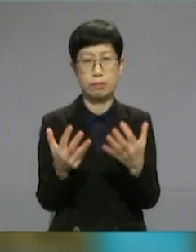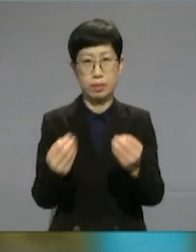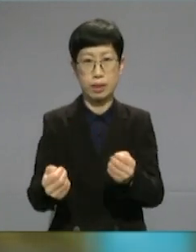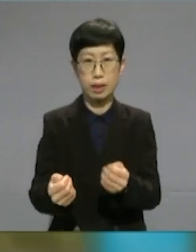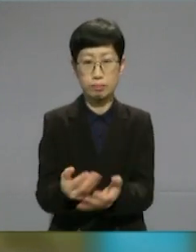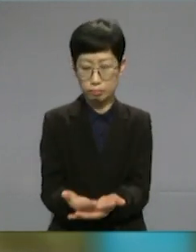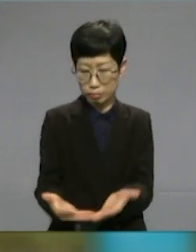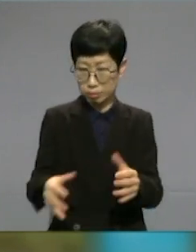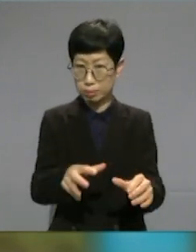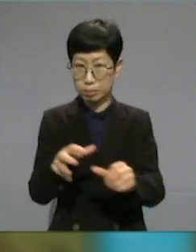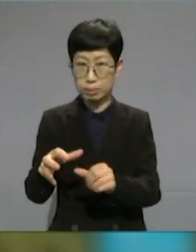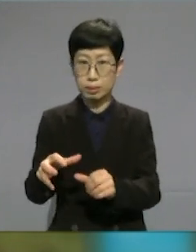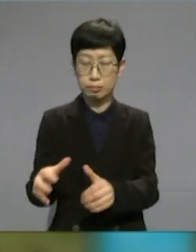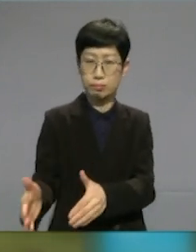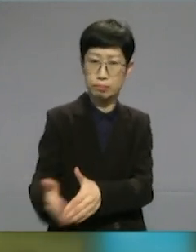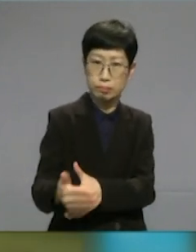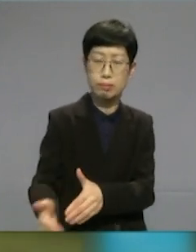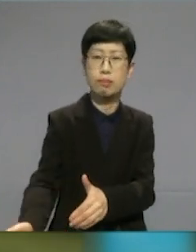있습니다